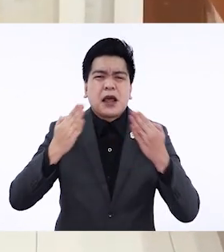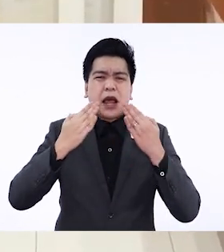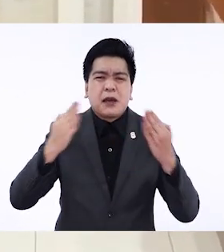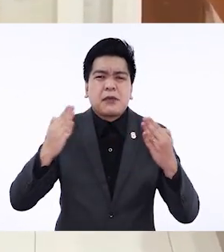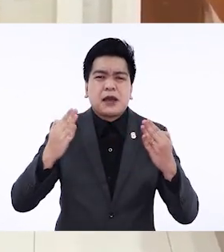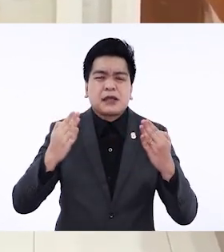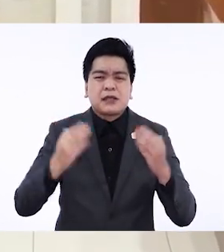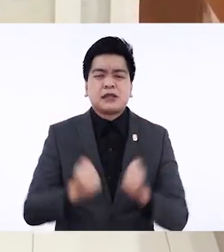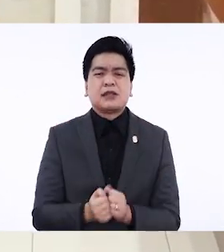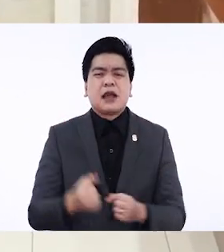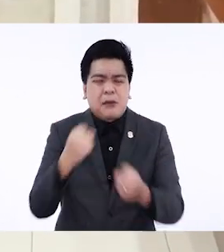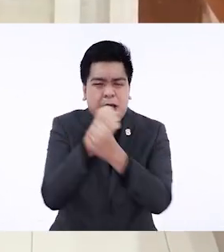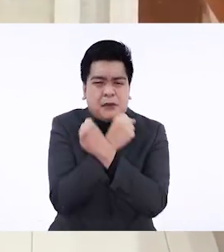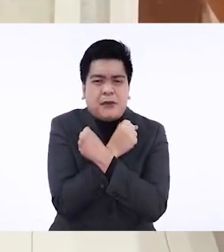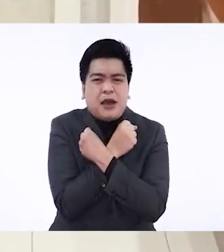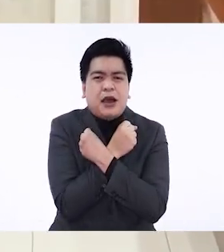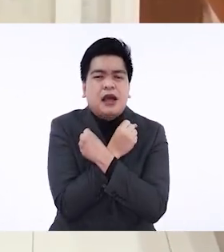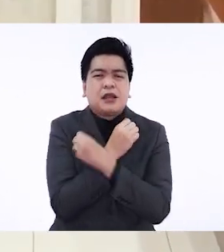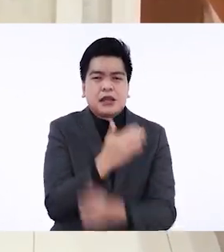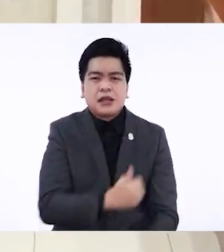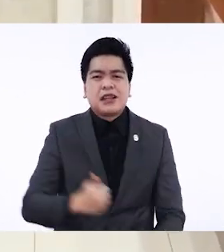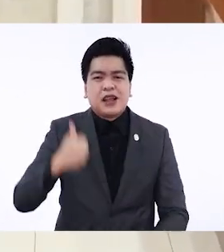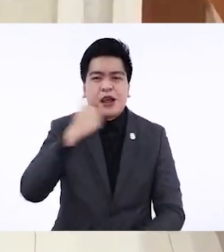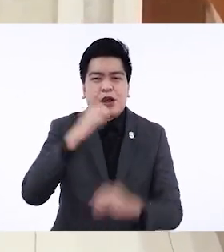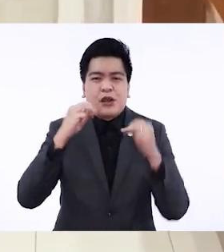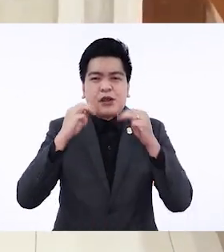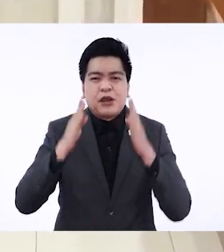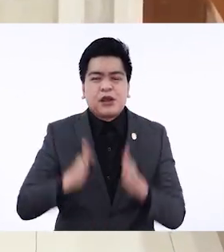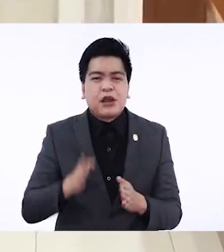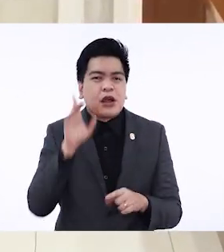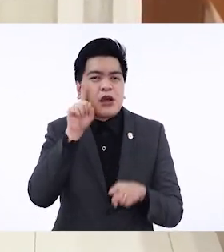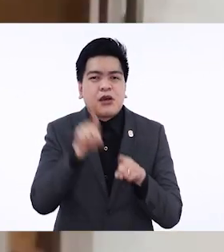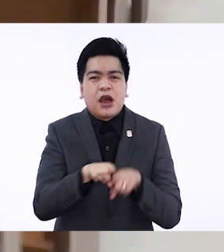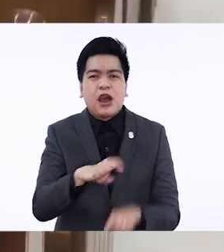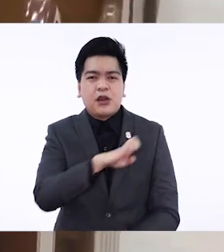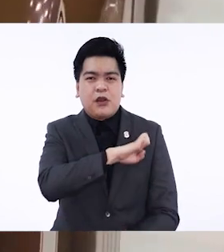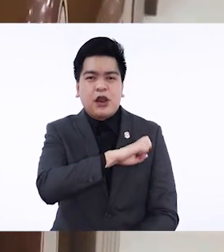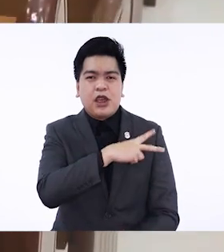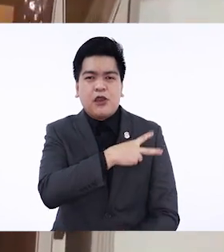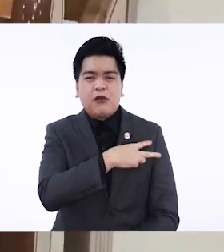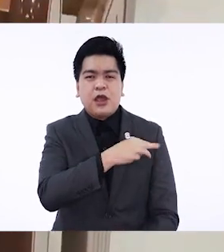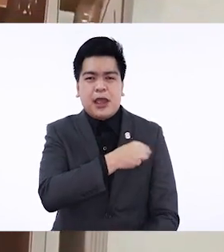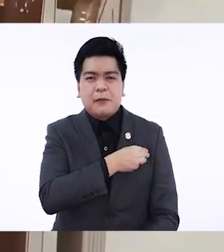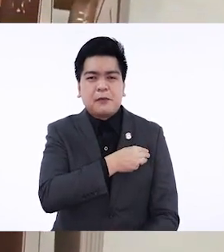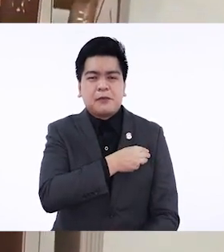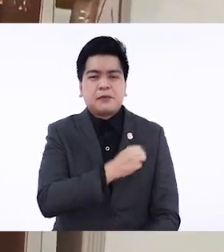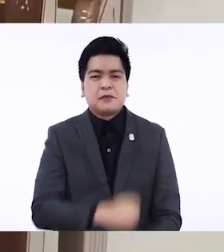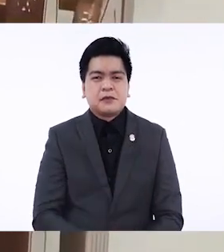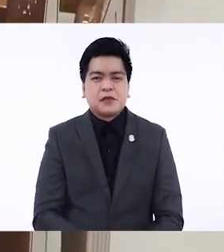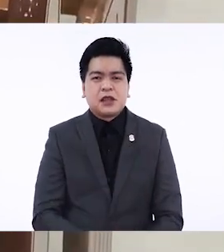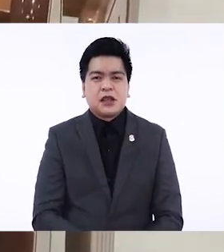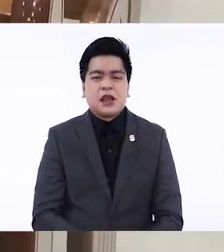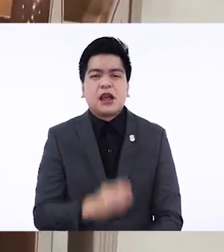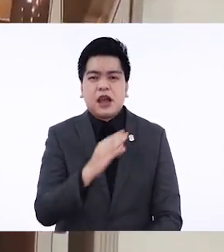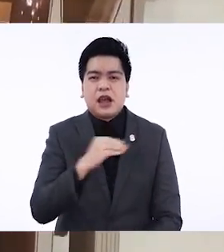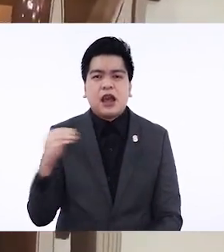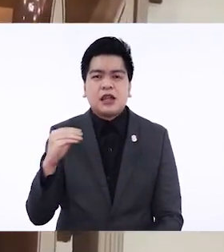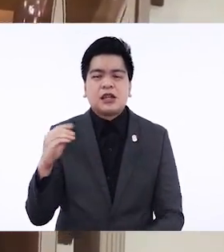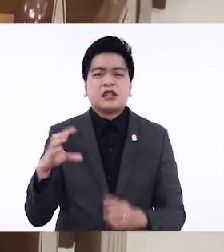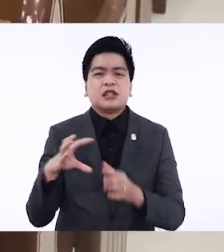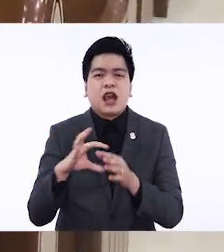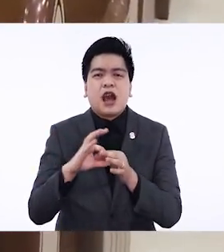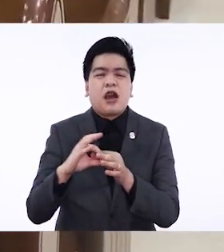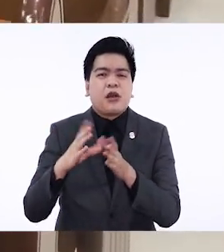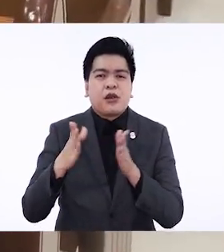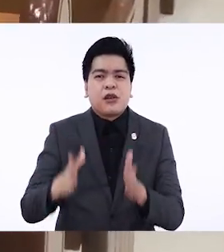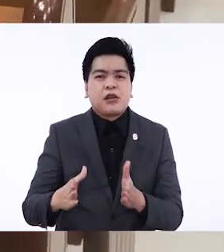ating pinakamamahal na tagapamahalang pangkalahatan, ang kapatid na Eduardo V. Manalo, at sa tagapag-ugnay